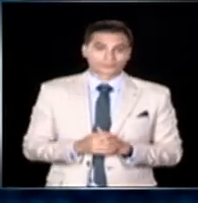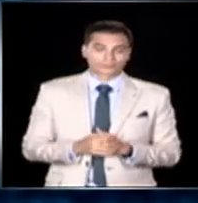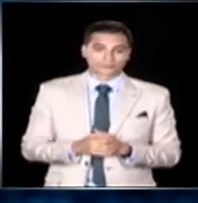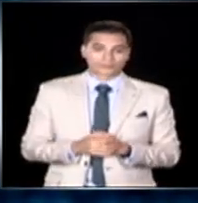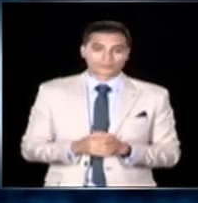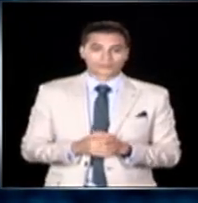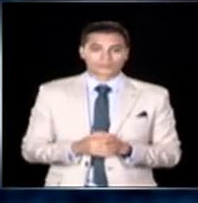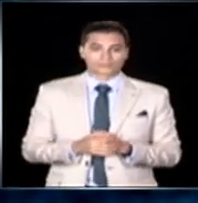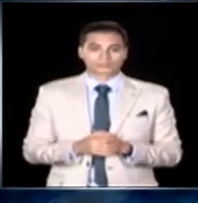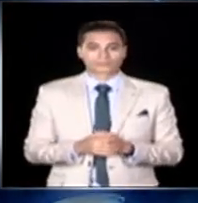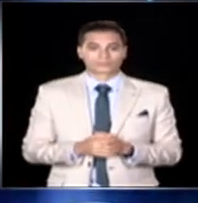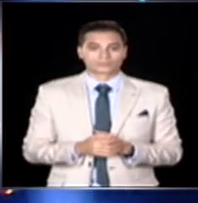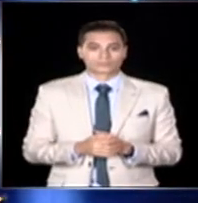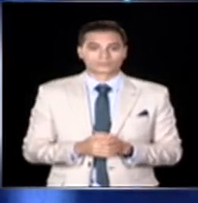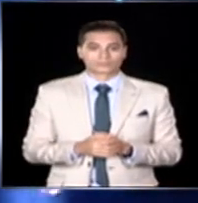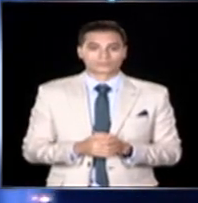تحت الضغط.